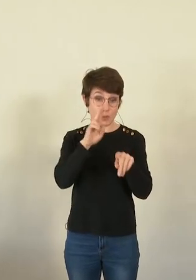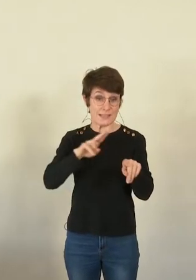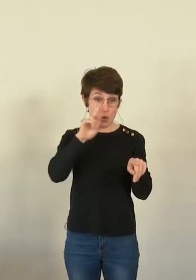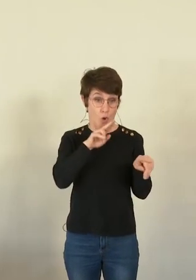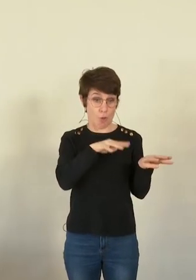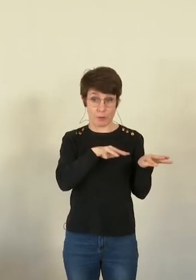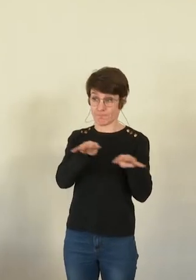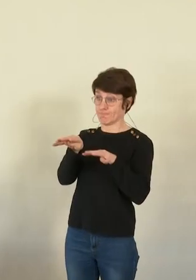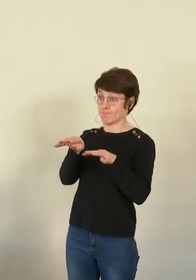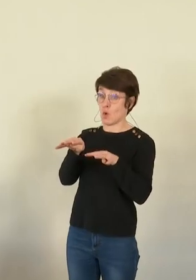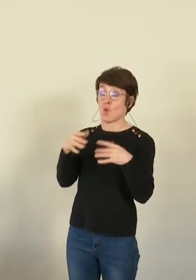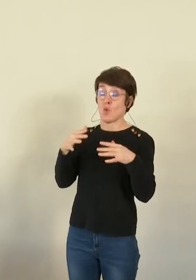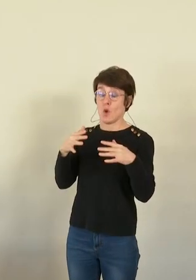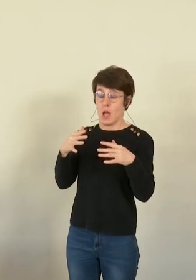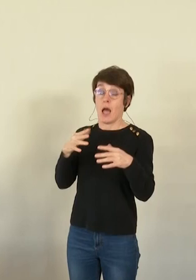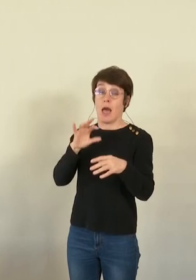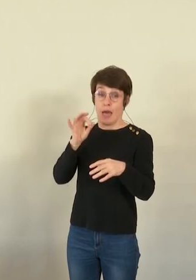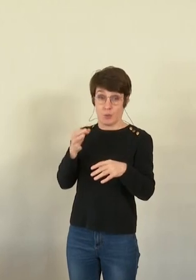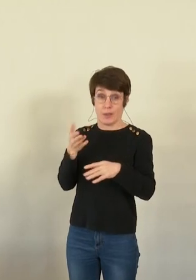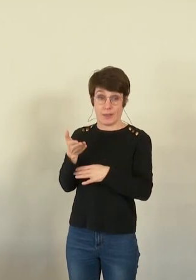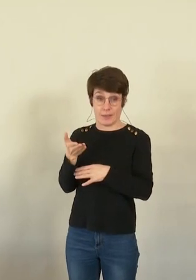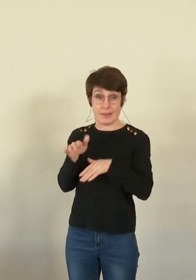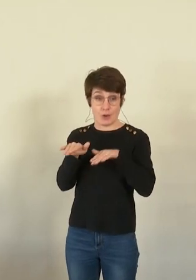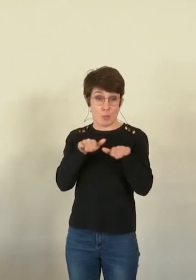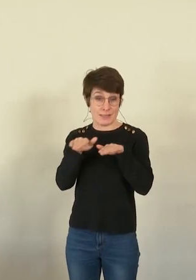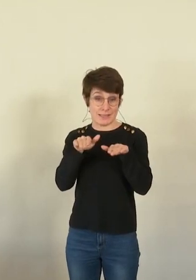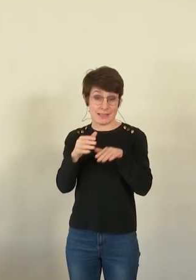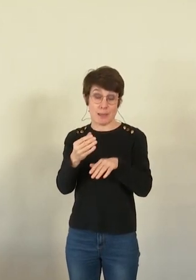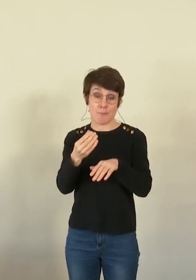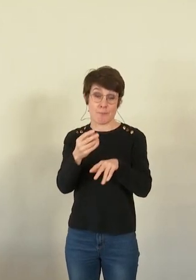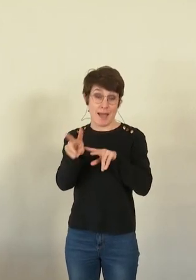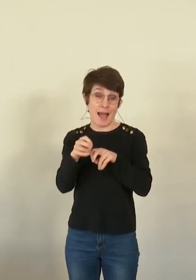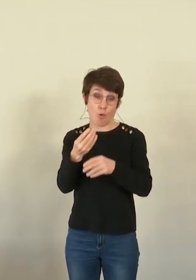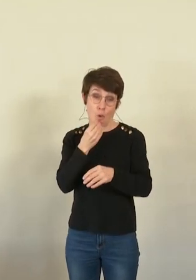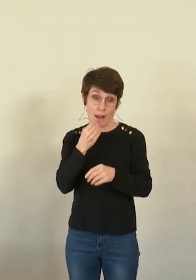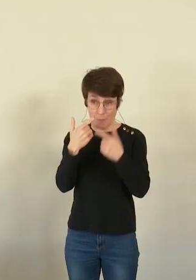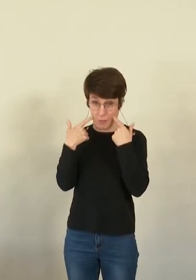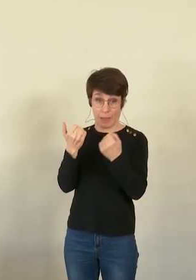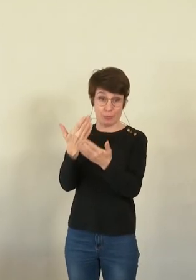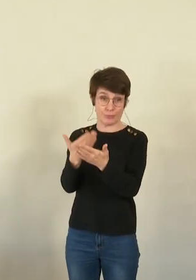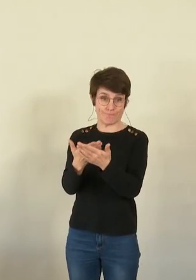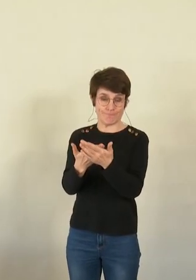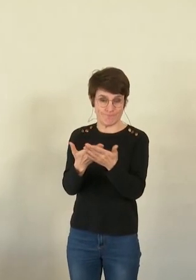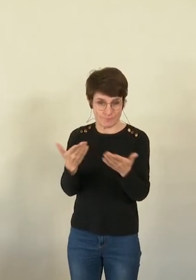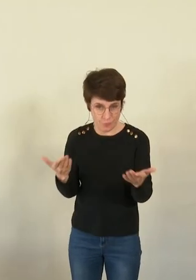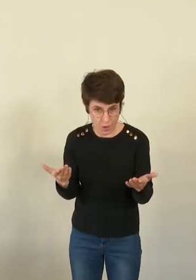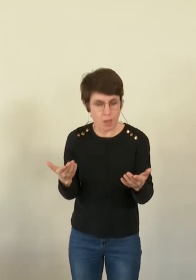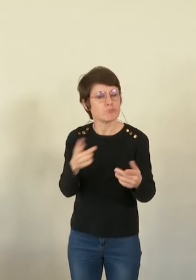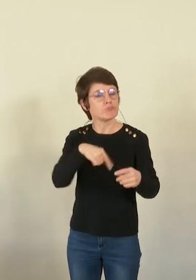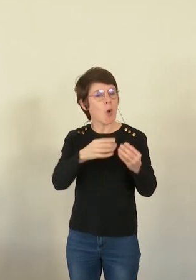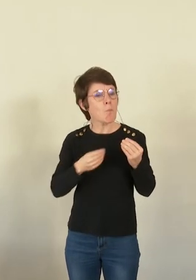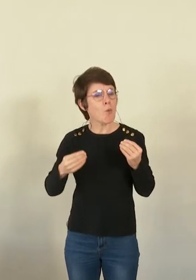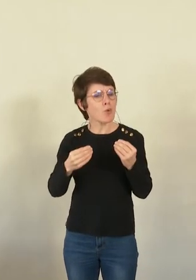les uns et les autres sur ce sujet à la réalité de son système agroalimentaire le très large soutien dont a joui la mobilisation au sein de la